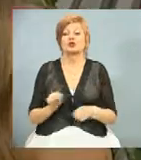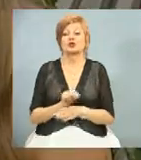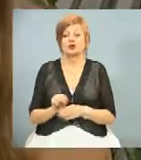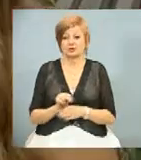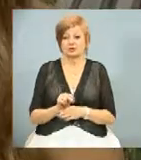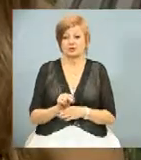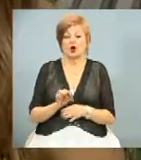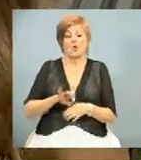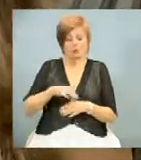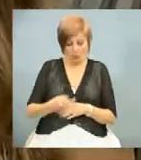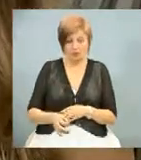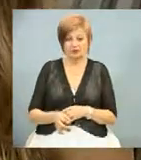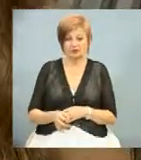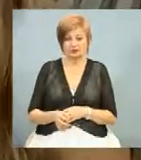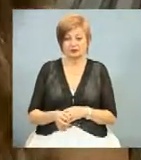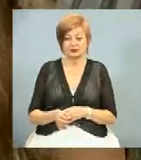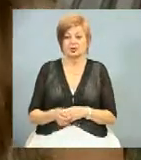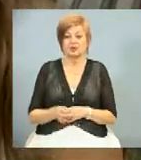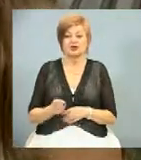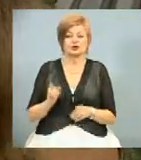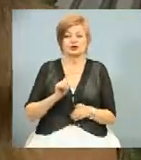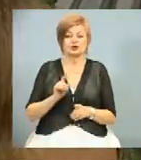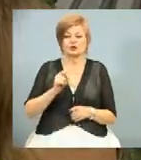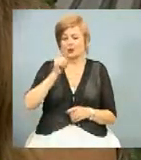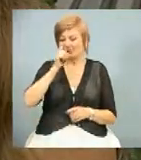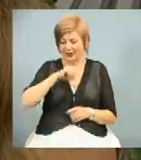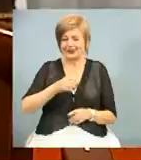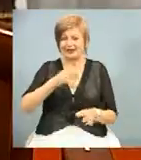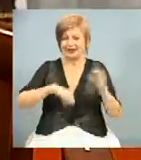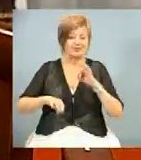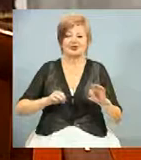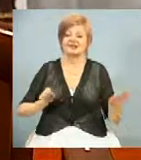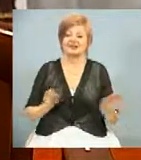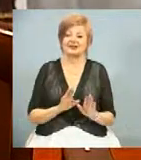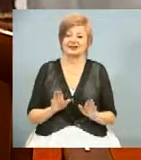лікують. Боляче лікують? Це як? Дають несмачні пігулки? Ні.